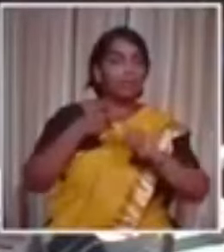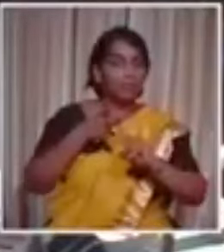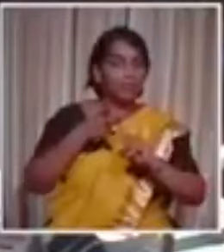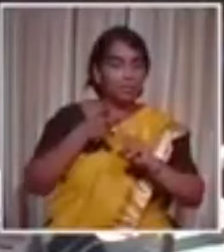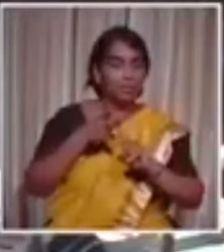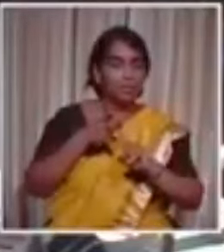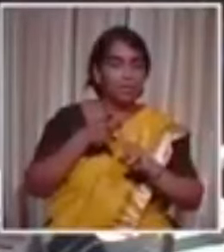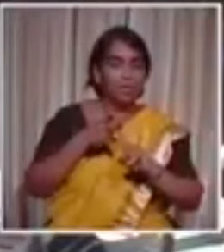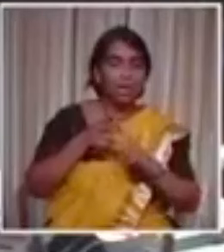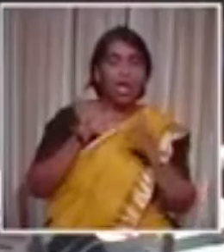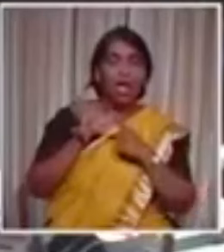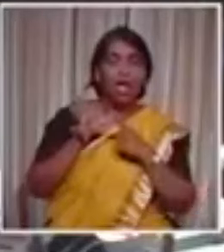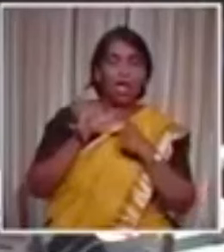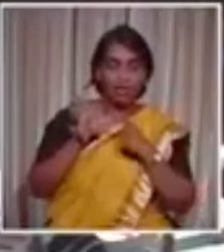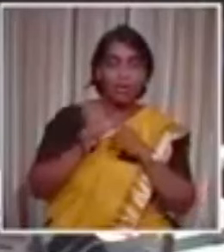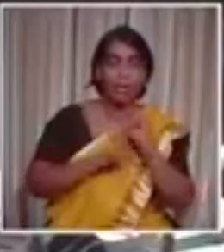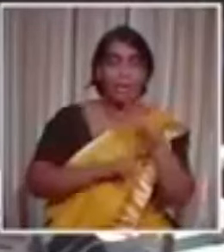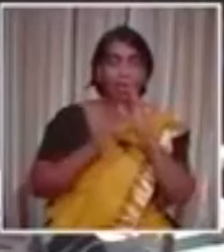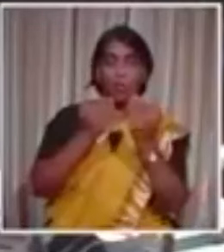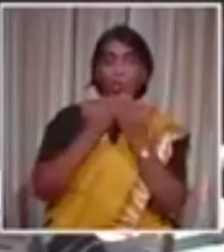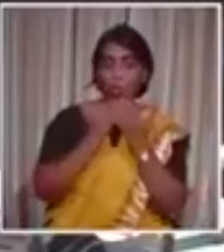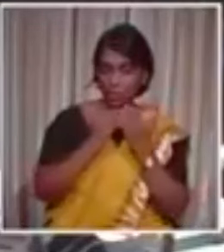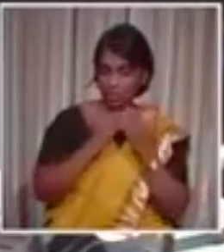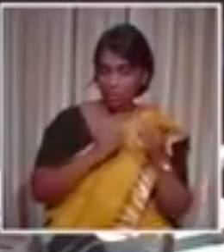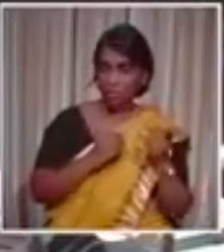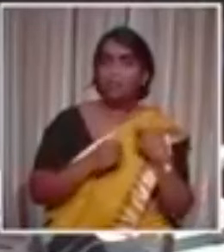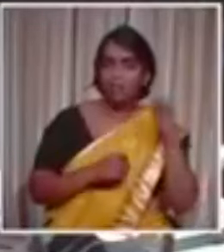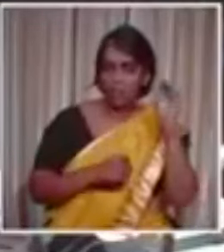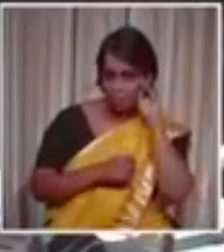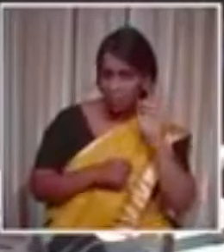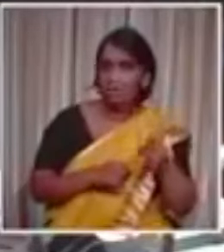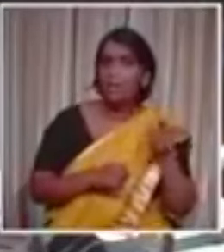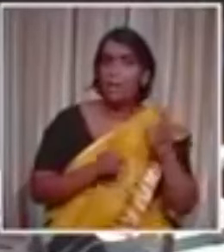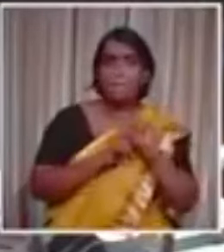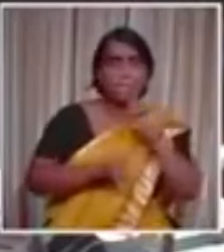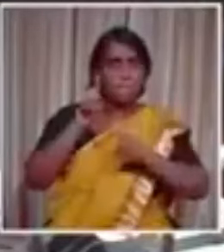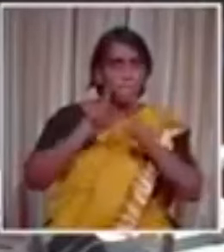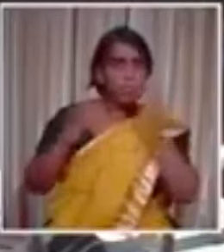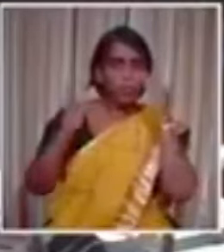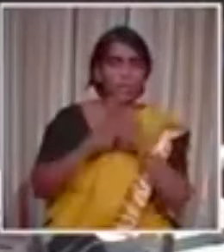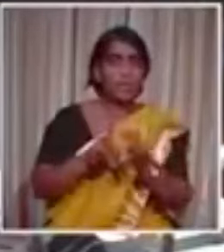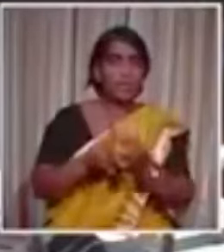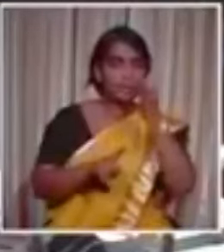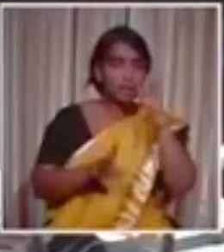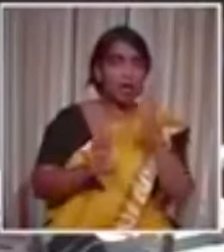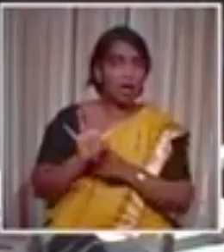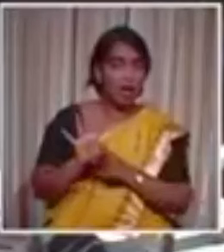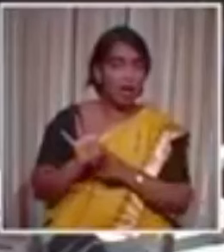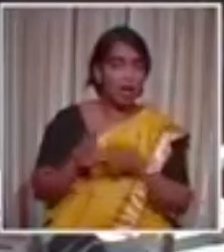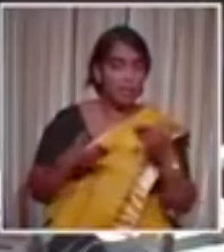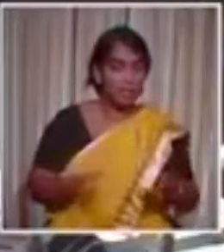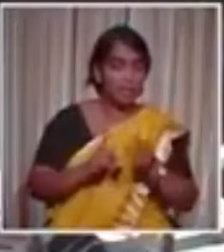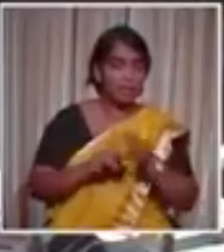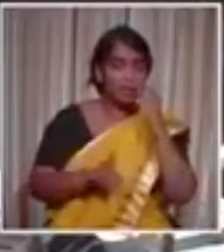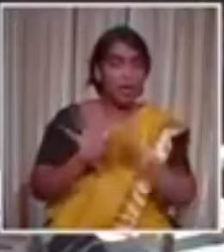ilang asumar sing, parlimen tu kerana tu pelawat upades. Apa dengan kan nunap, parlimen tu pelawat janadi puti beraya aurdu hat, mewartaman janadi